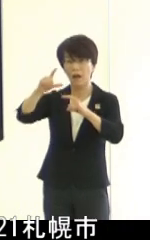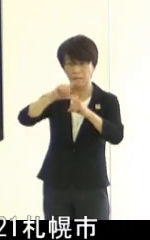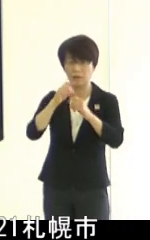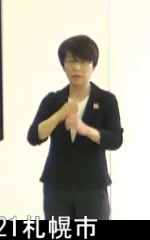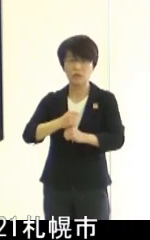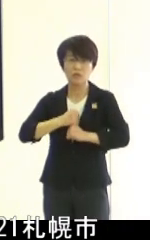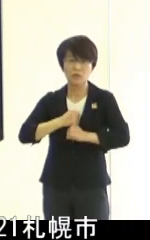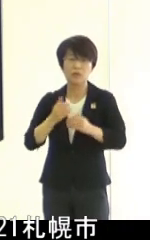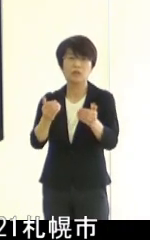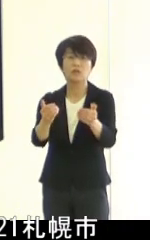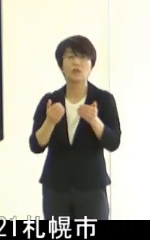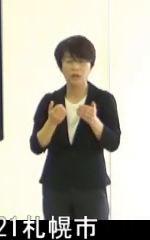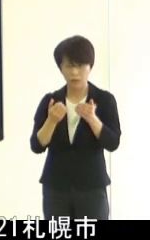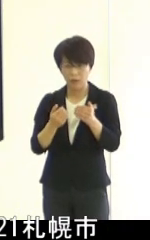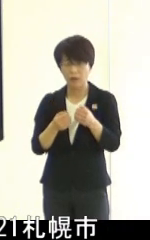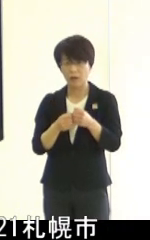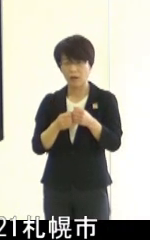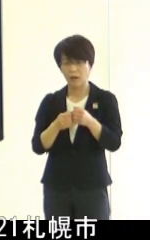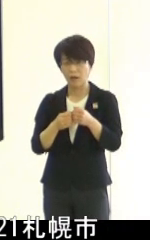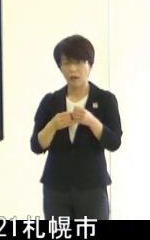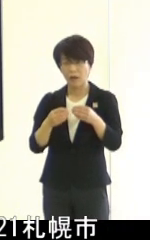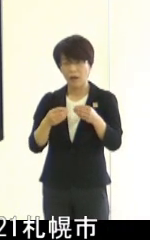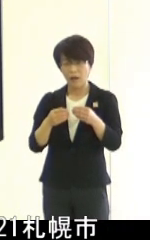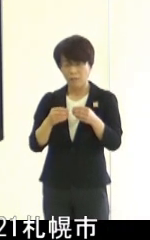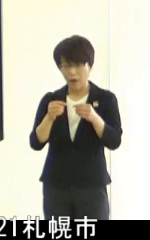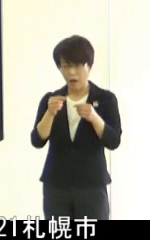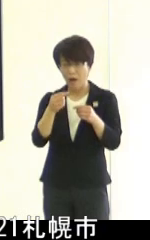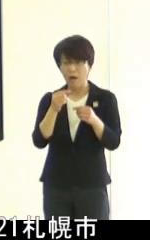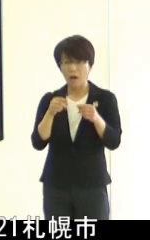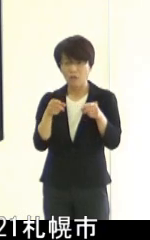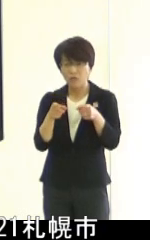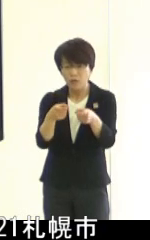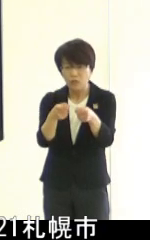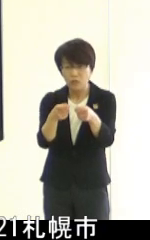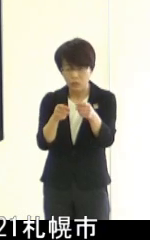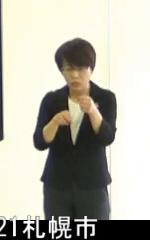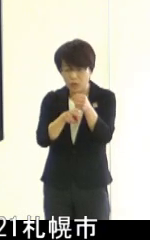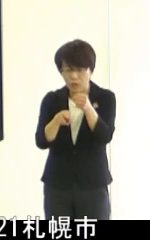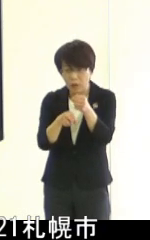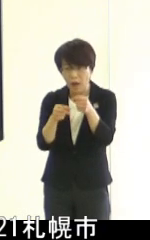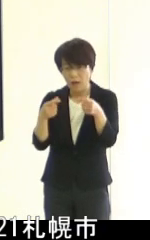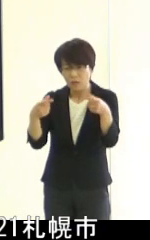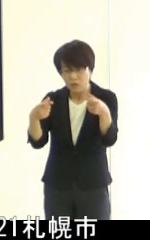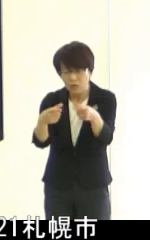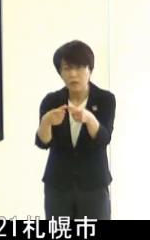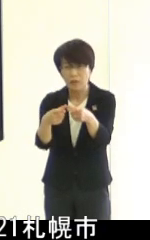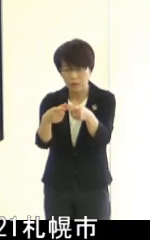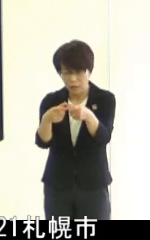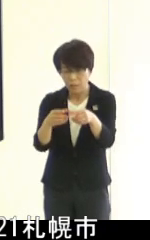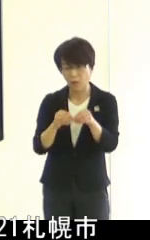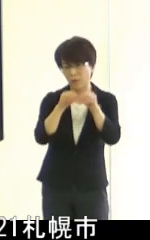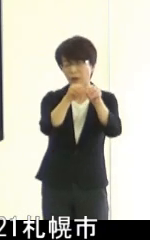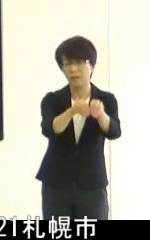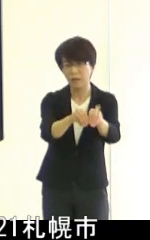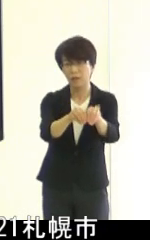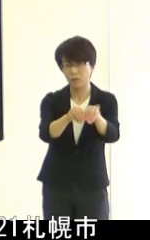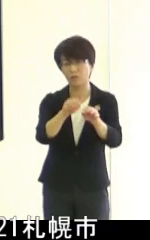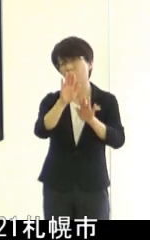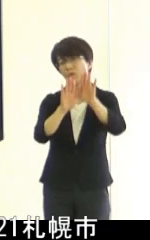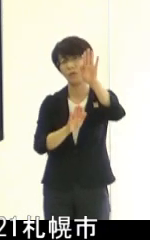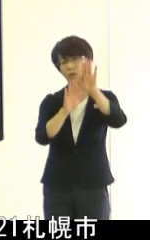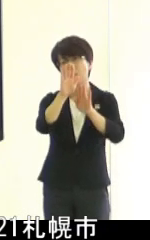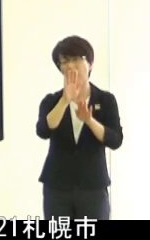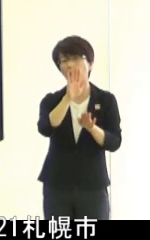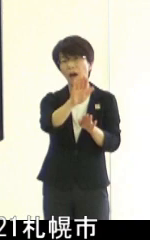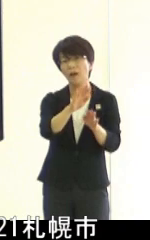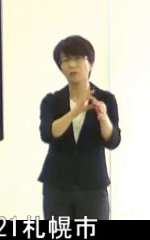非常に好感戦力少ないウイレスでも観戦をしてしまうという状況がございます